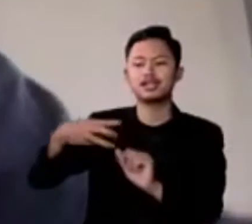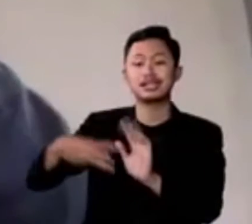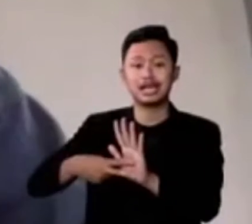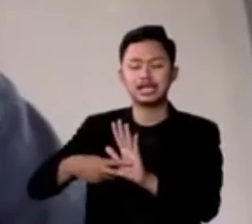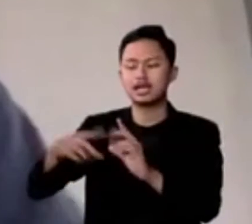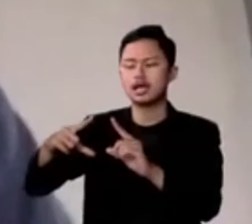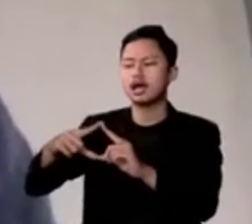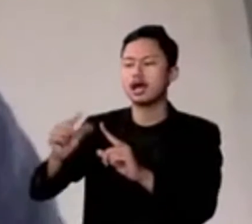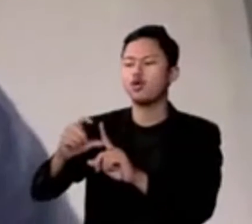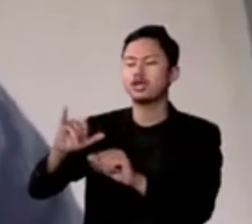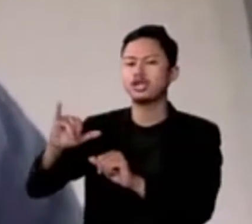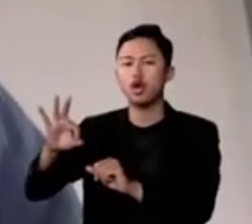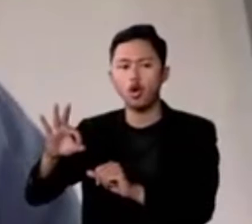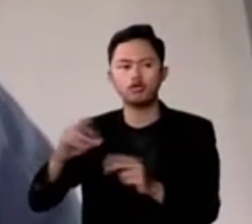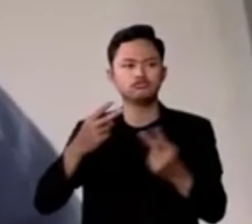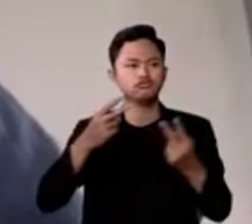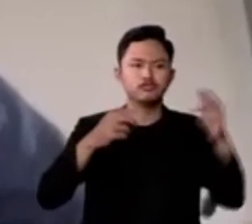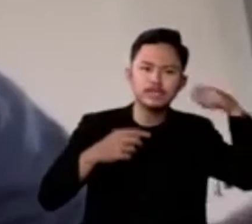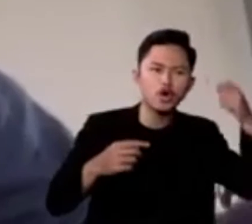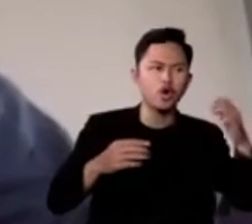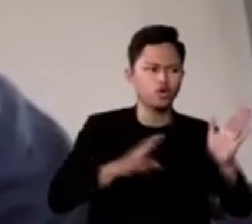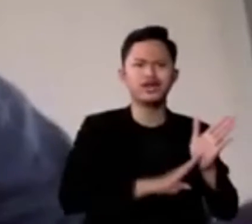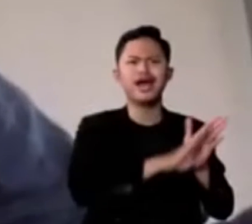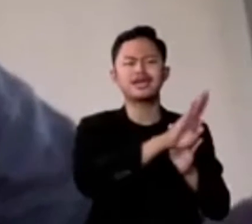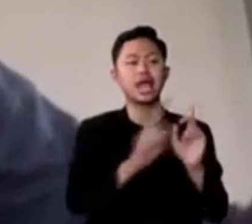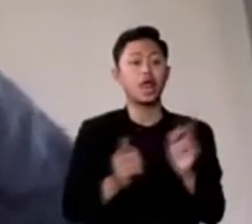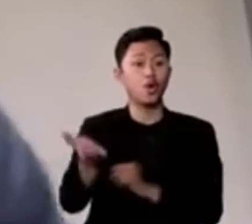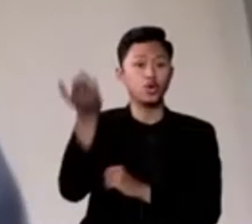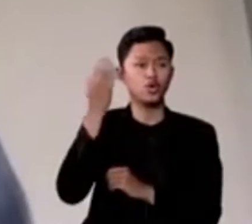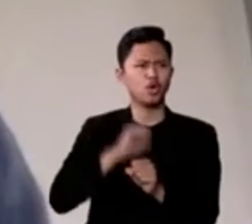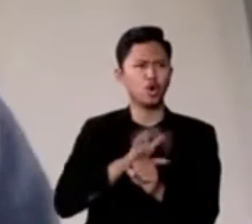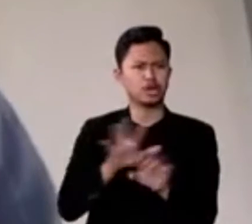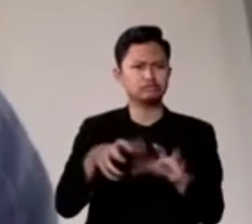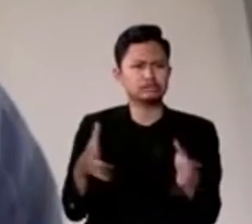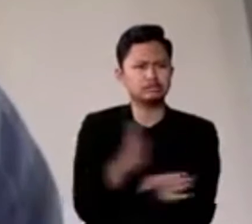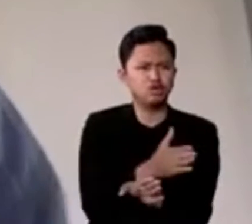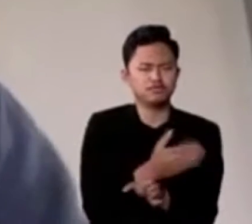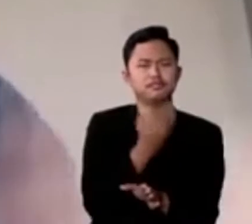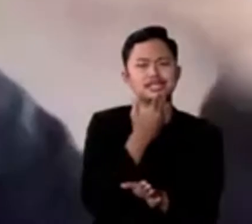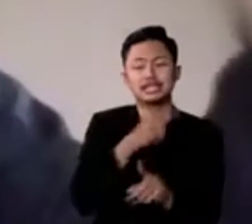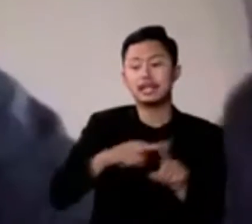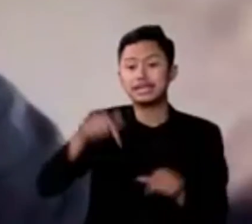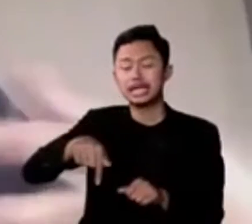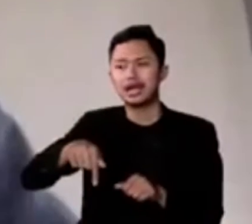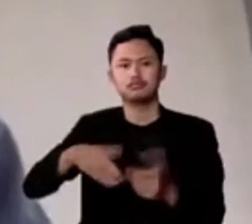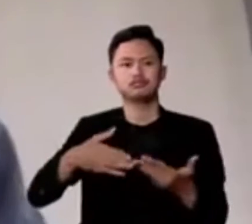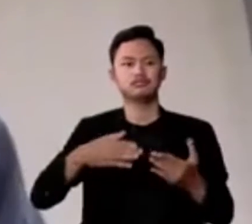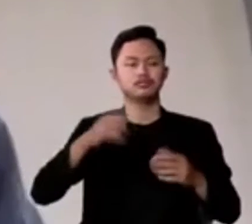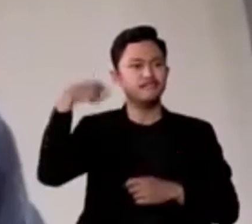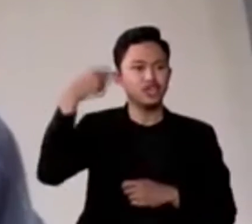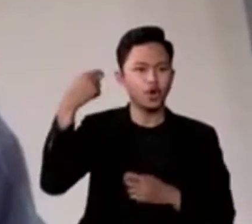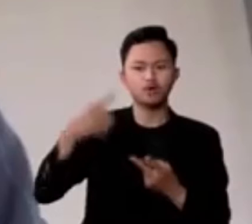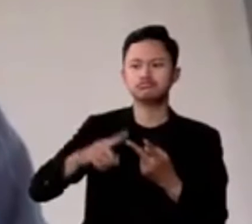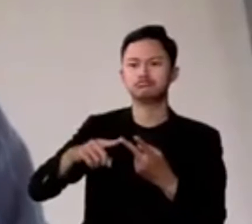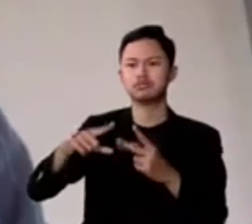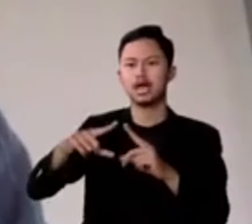50 Kalau kemarin mungkin enggak terlalu belum tahu khutbah beberapa media